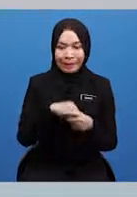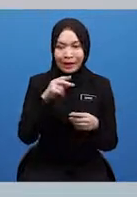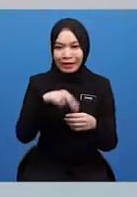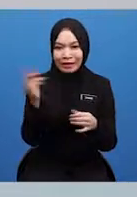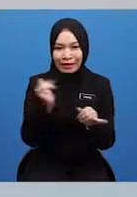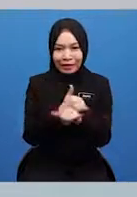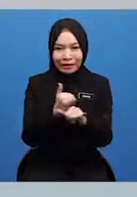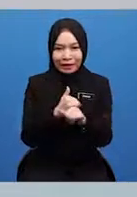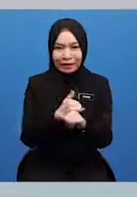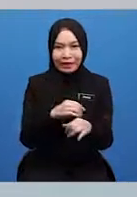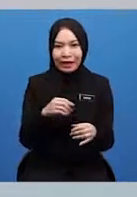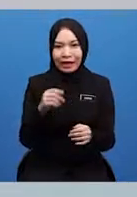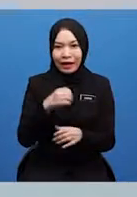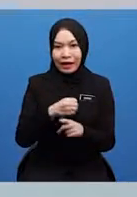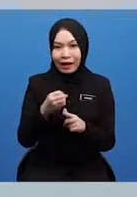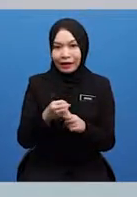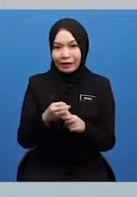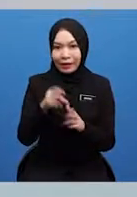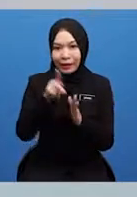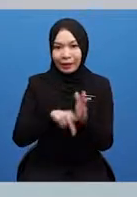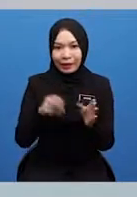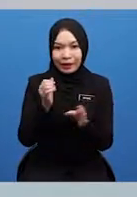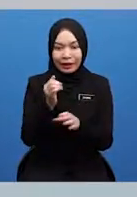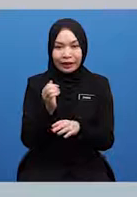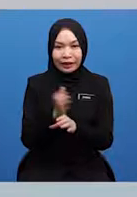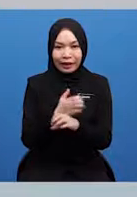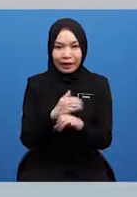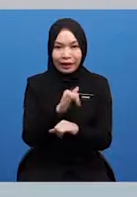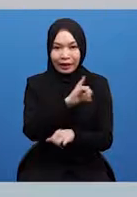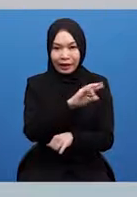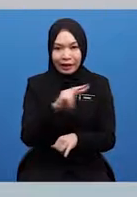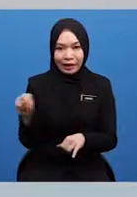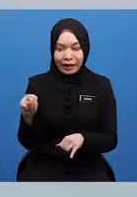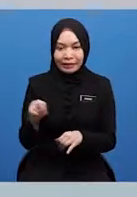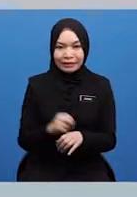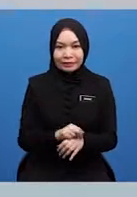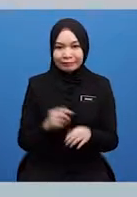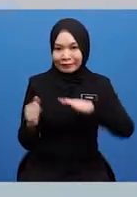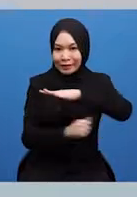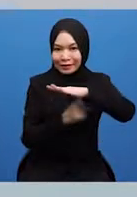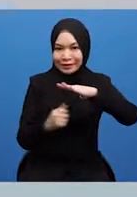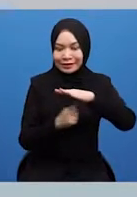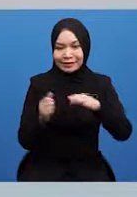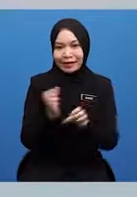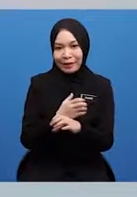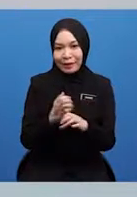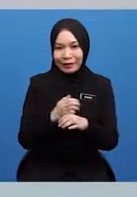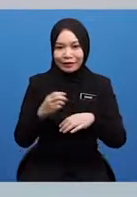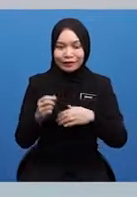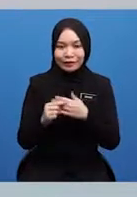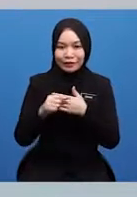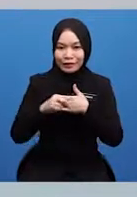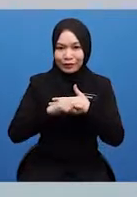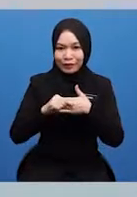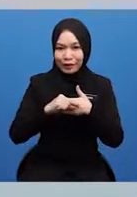atau perekaan objek dan hal benda yang dibuat berasaskan bentuk asas iaitu geometrik dan